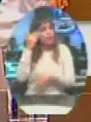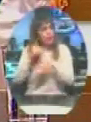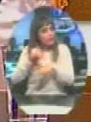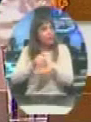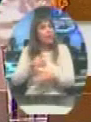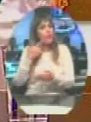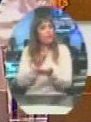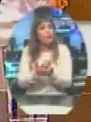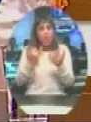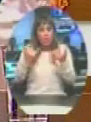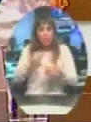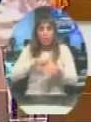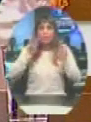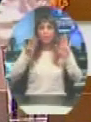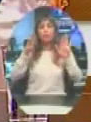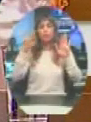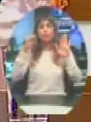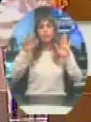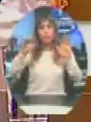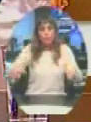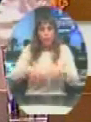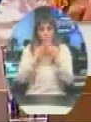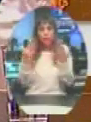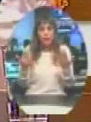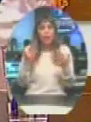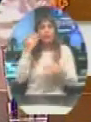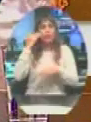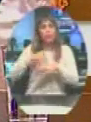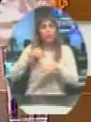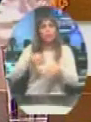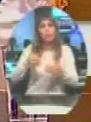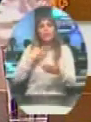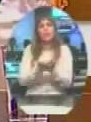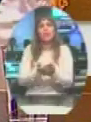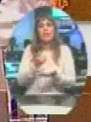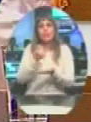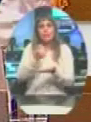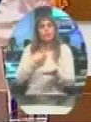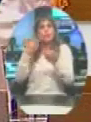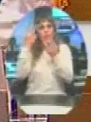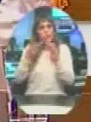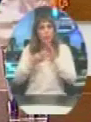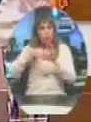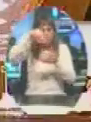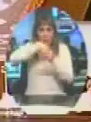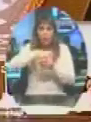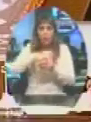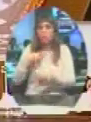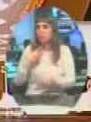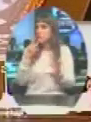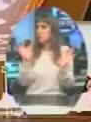אנחנו רק היום ב-9:33 בבוקר קיבלנו עדכון להצעת התקציב, אני ציפיתי לראות את התוכנית שם, לא ראיתי